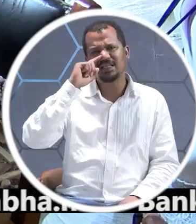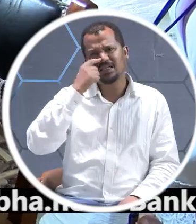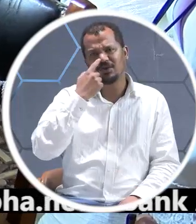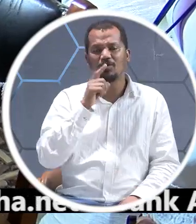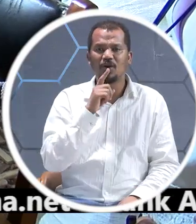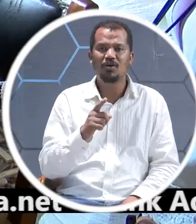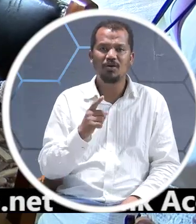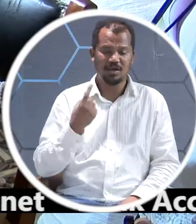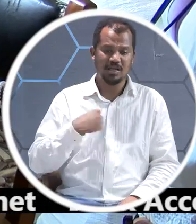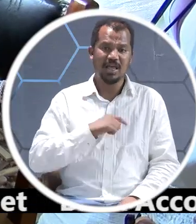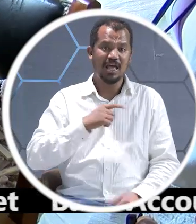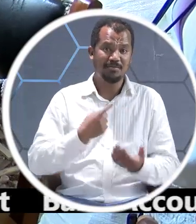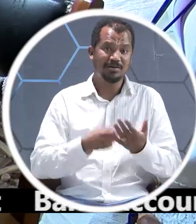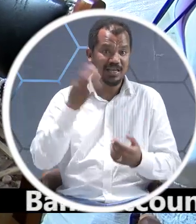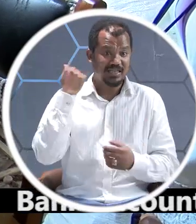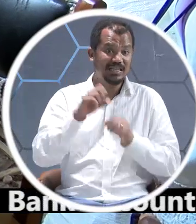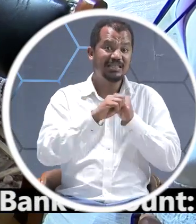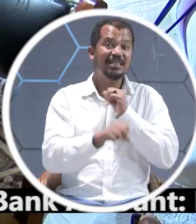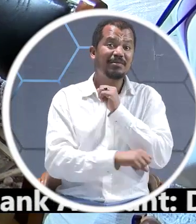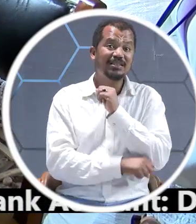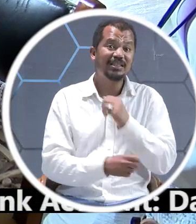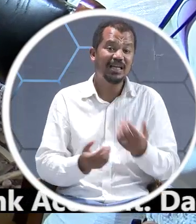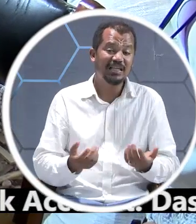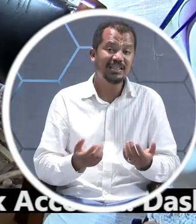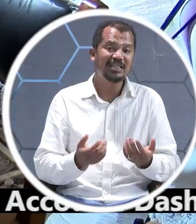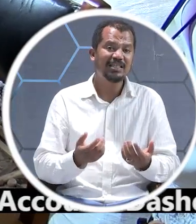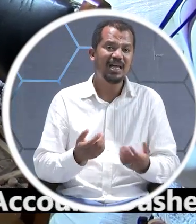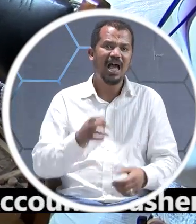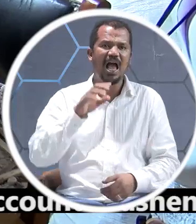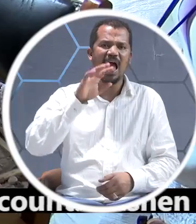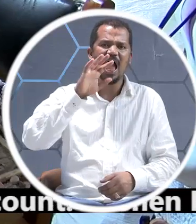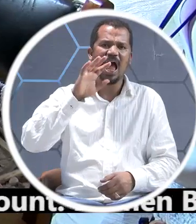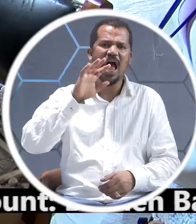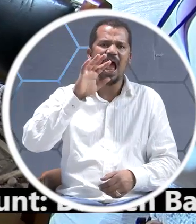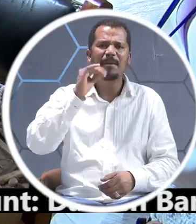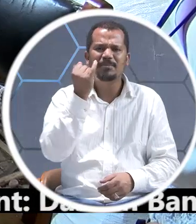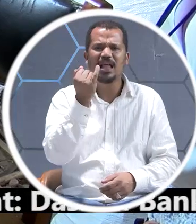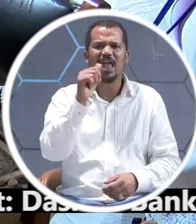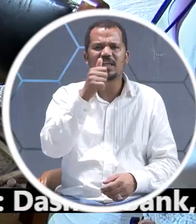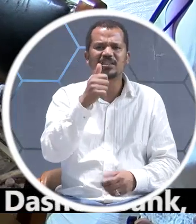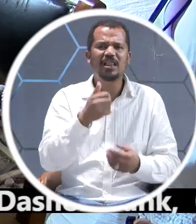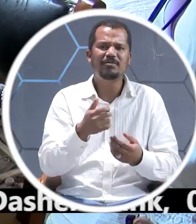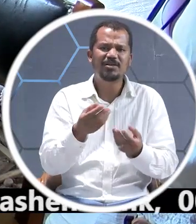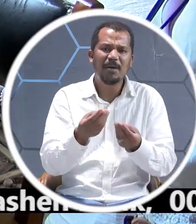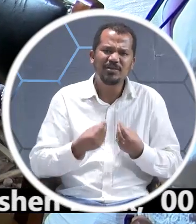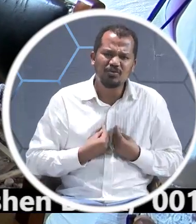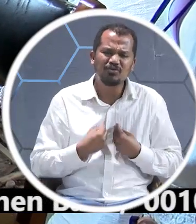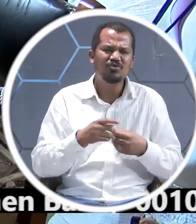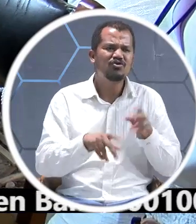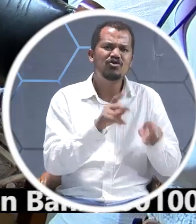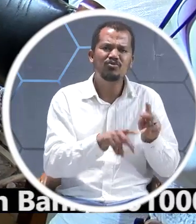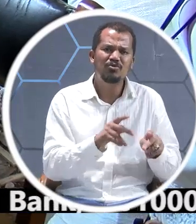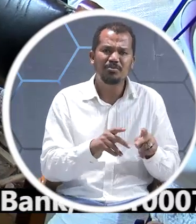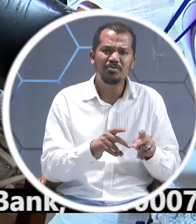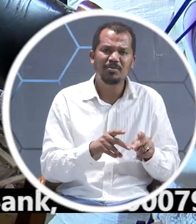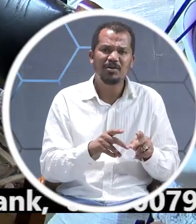astallatu anu kono. Inya izang kita sunu masarat izat izam amis tasir tamisatun baka